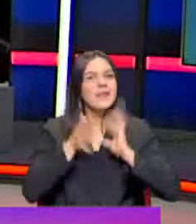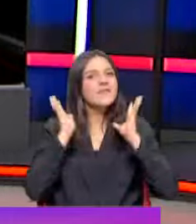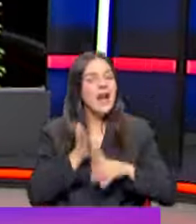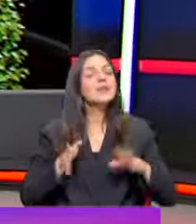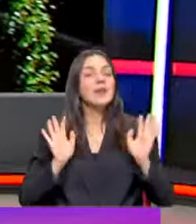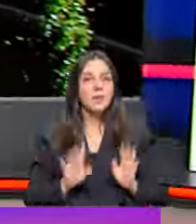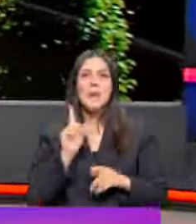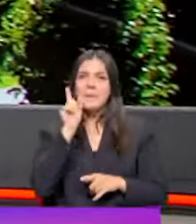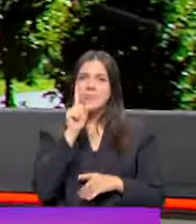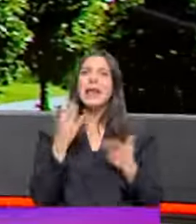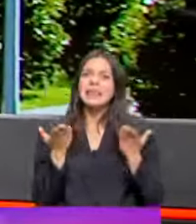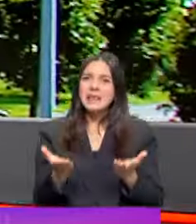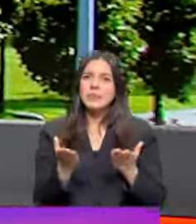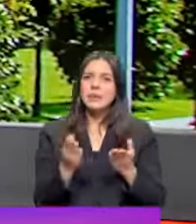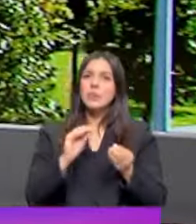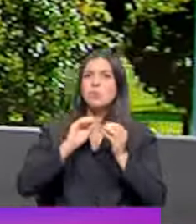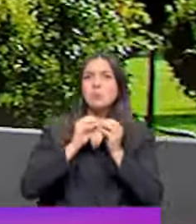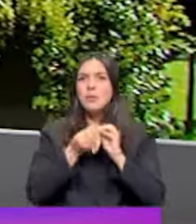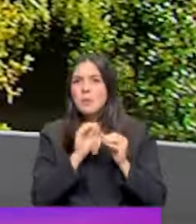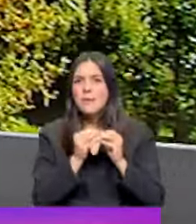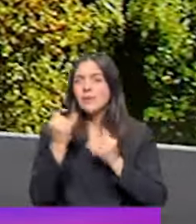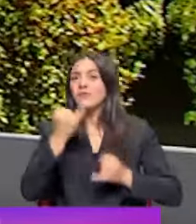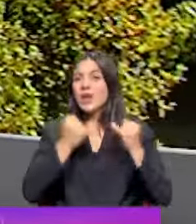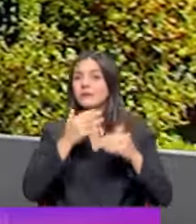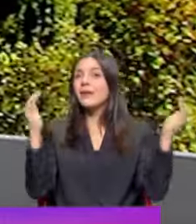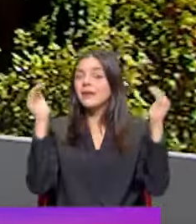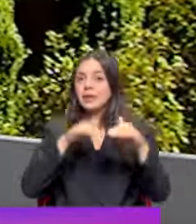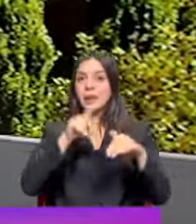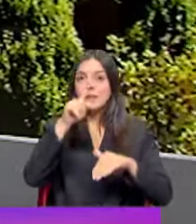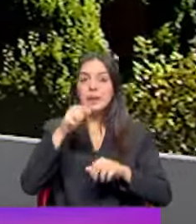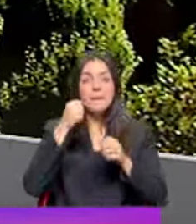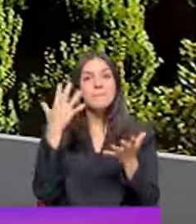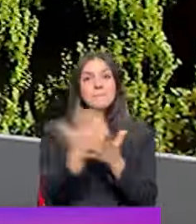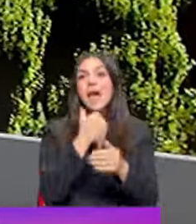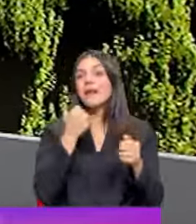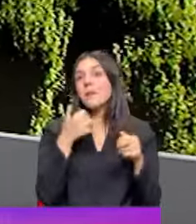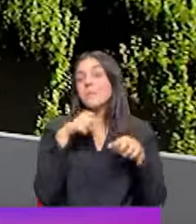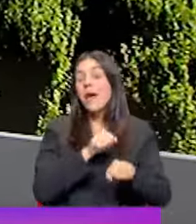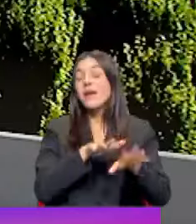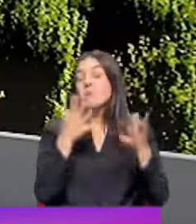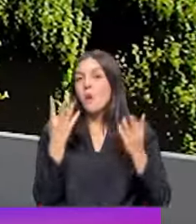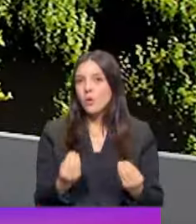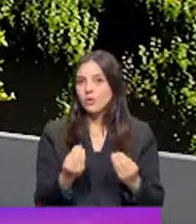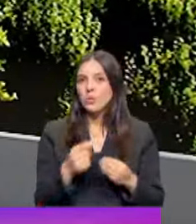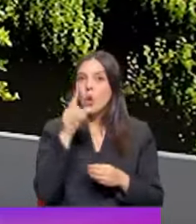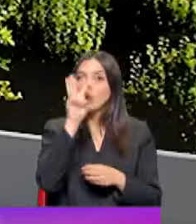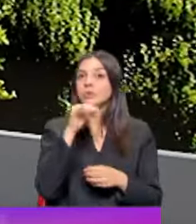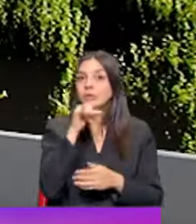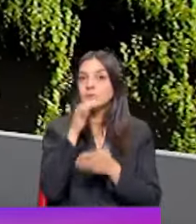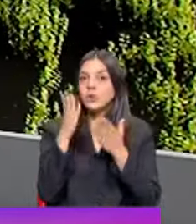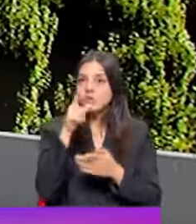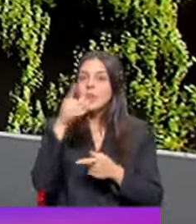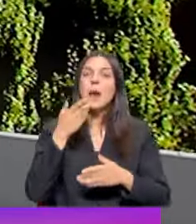Ama bir de tabii ki polemikleriyle beraber gelen bir bayram oldu 30 Ağustos Zafer Bayramı. Onlardan da